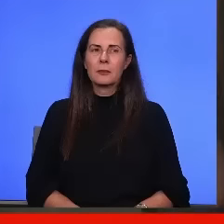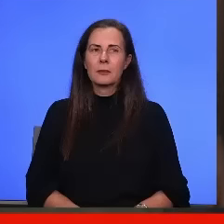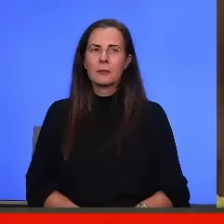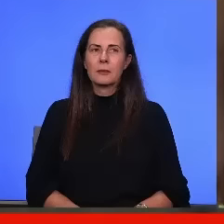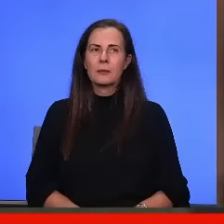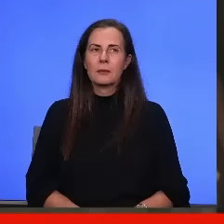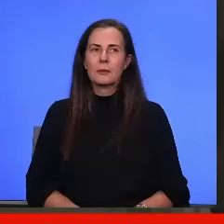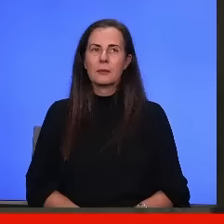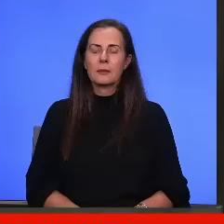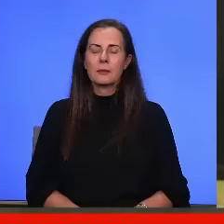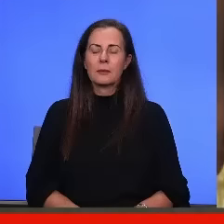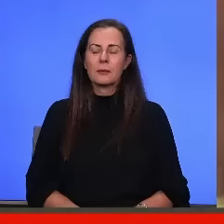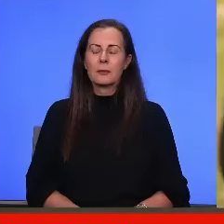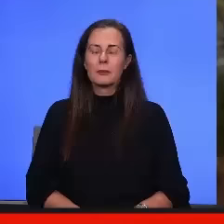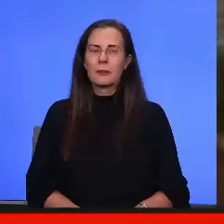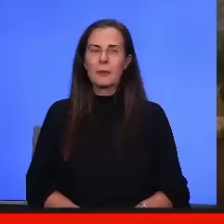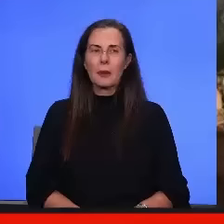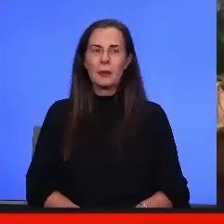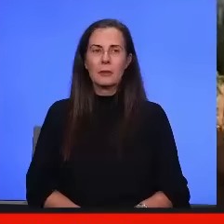כמה התגעגענו